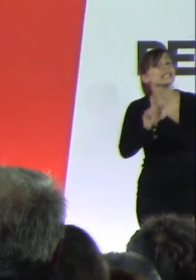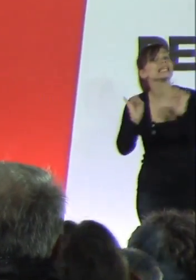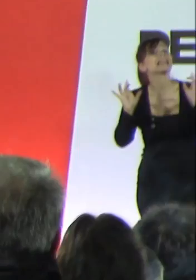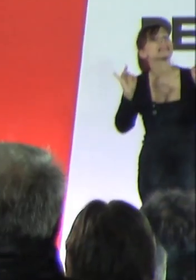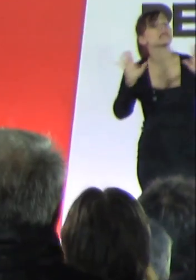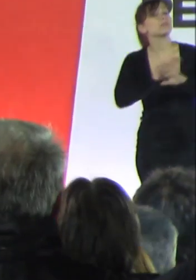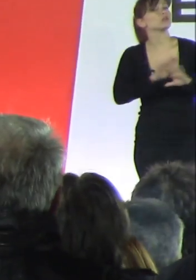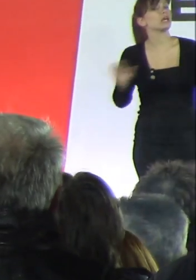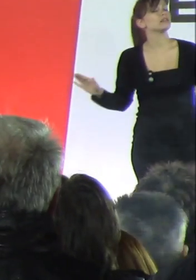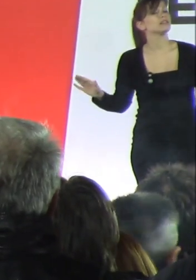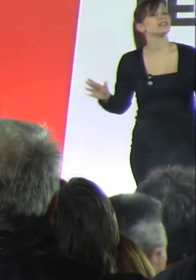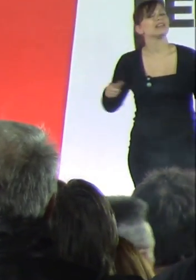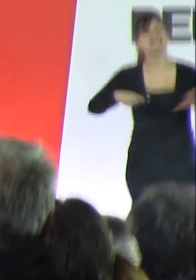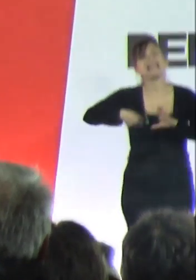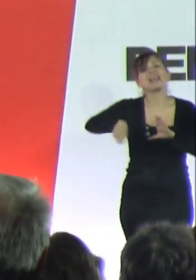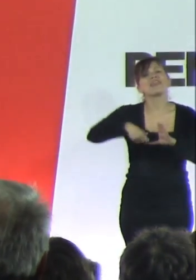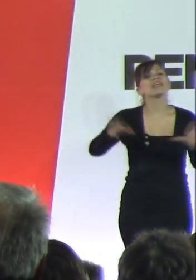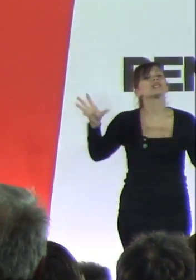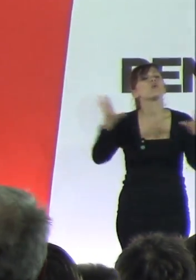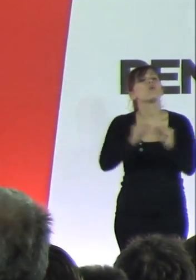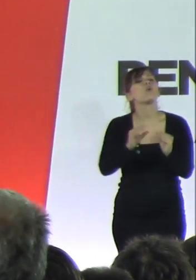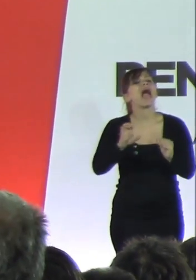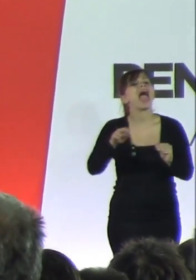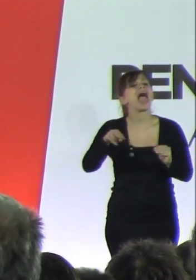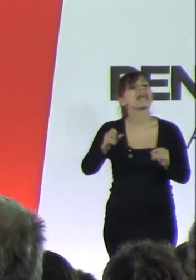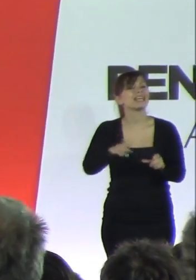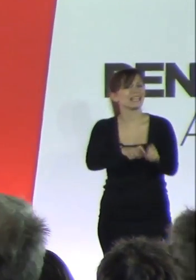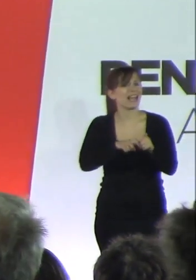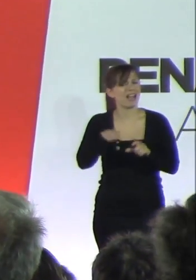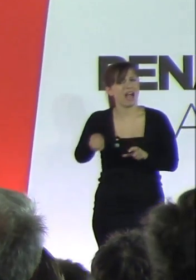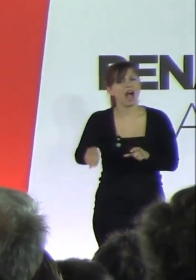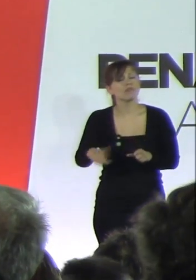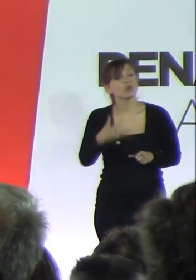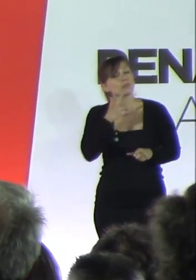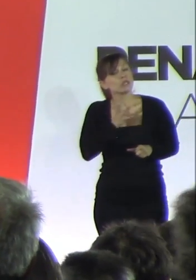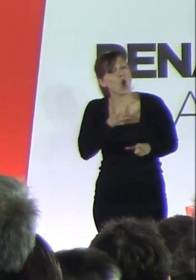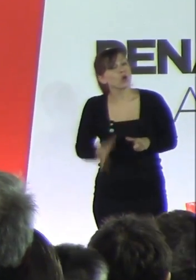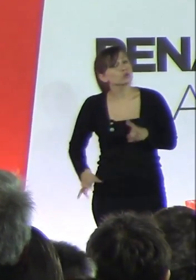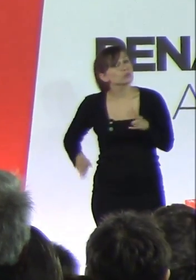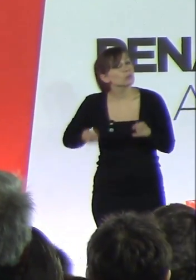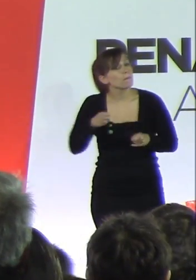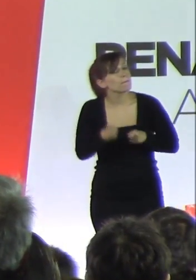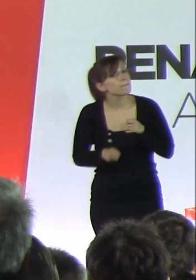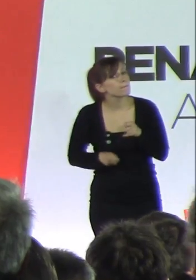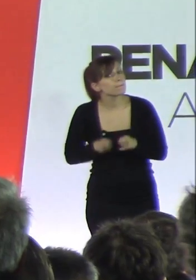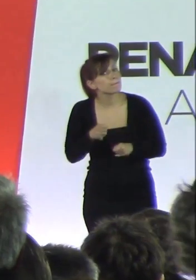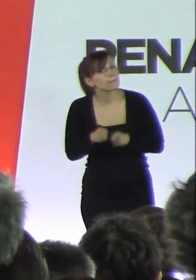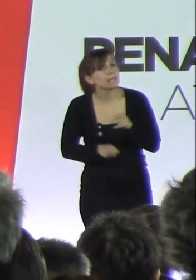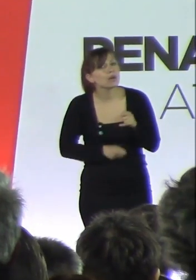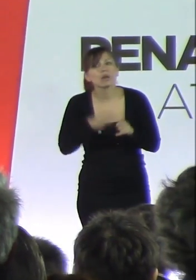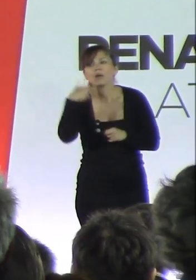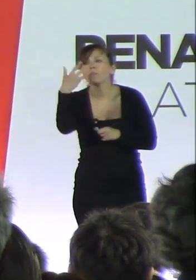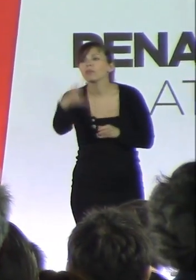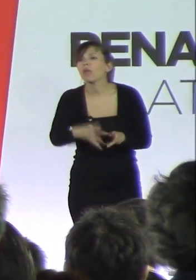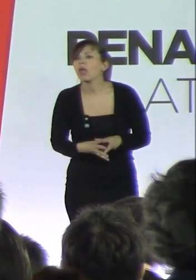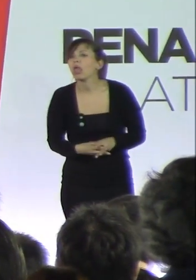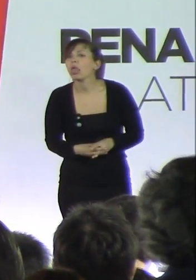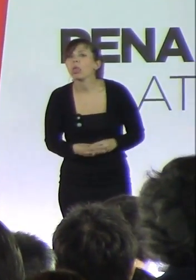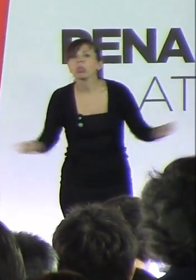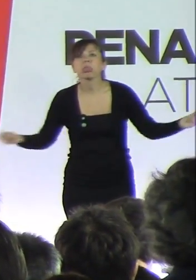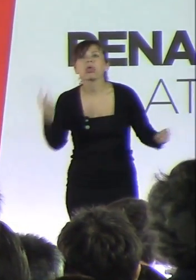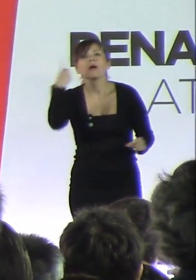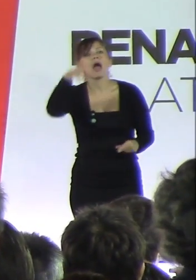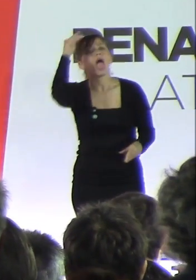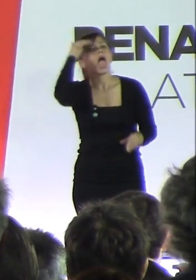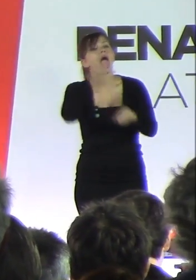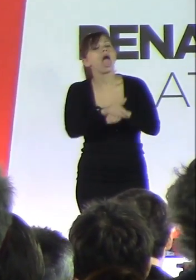της ένεργα που έπαιρνε τα λεφτά των πολιτών της Αθήνας και εξαφανίστηκε σε ένα βράδυ δίχως